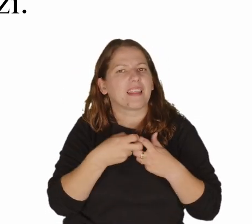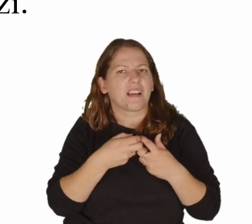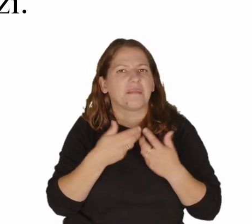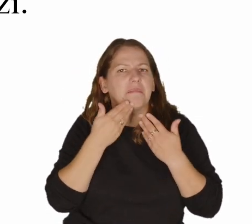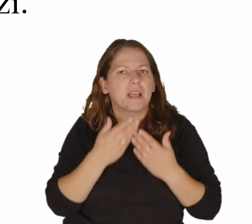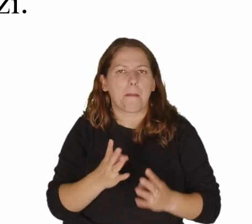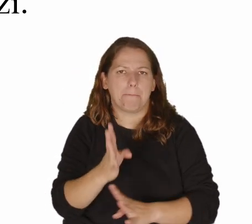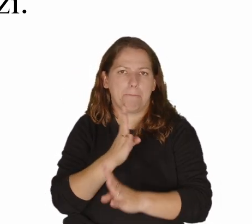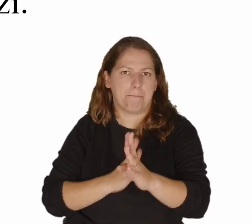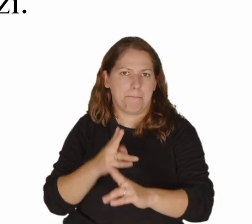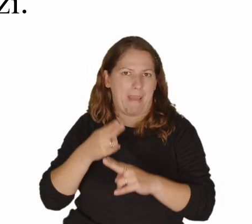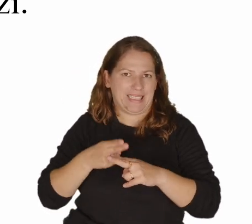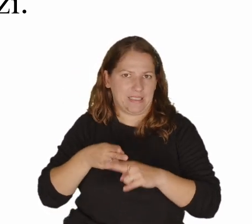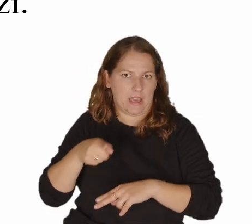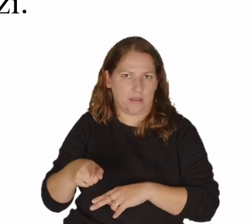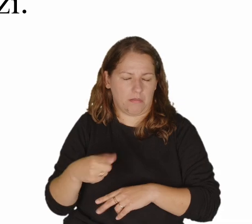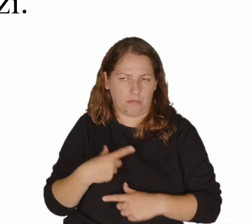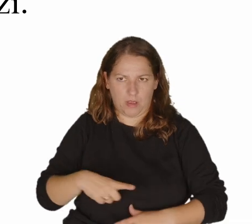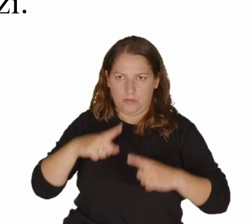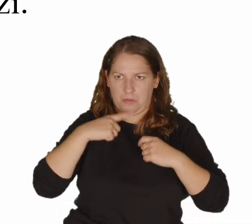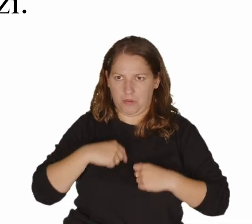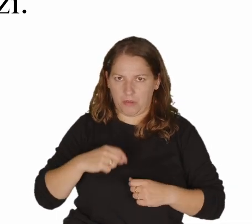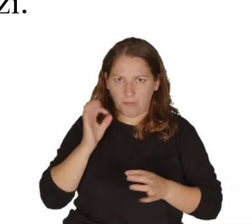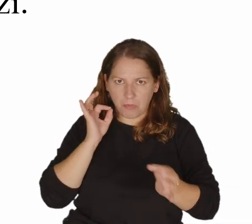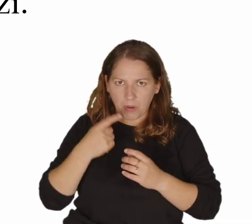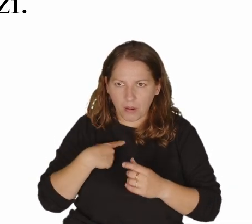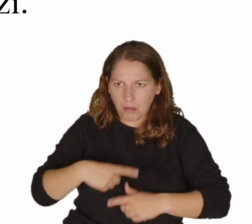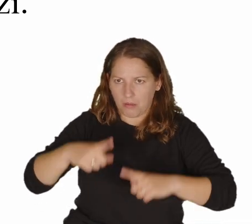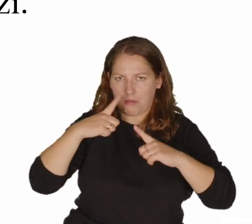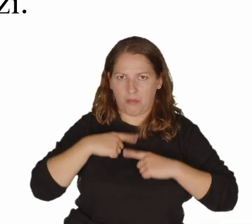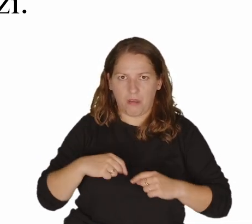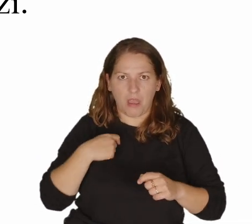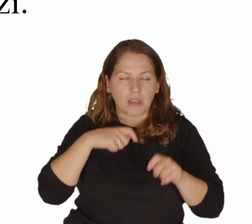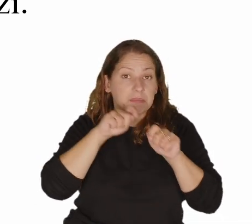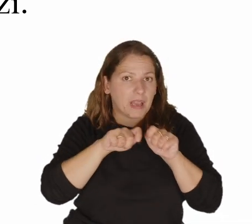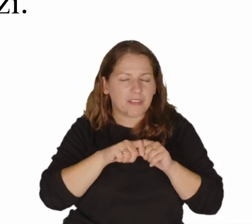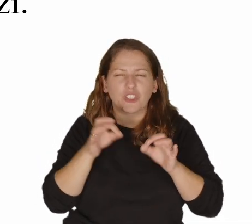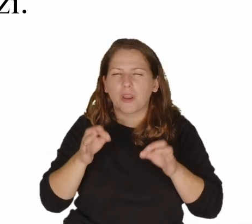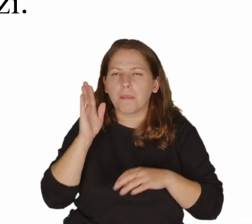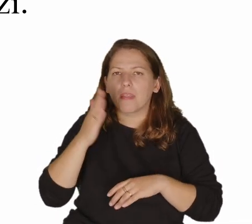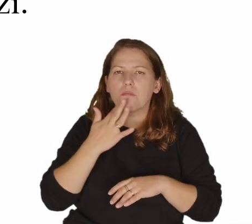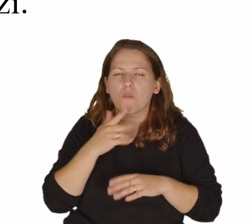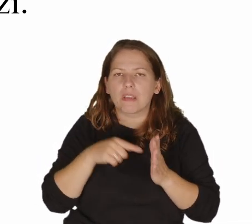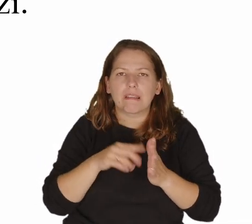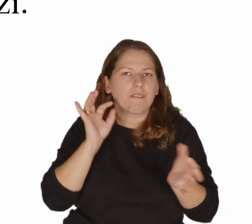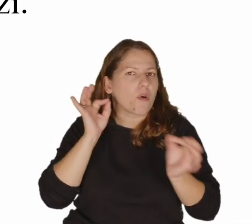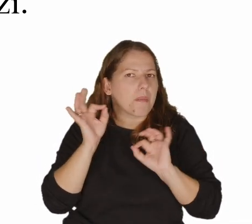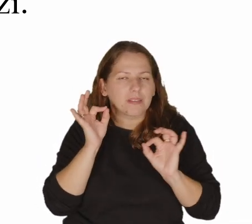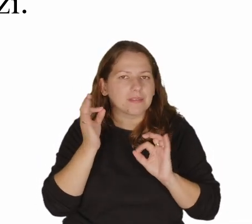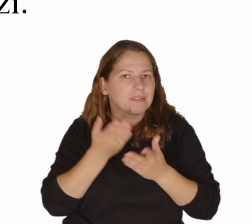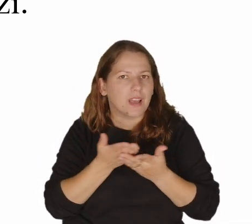się od moich pacjentów, którzy mnie zaskakują informacjami, które sprawdzam. No i dzisiaj będę Państwu mówił o takich